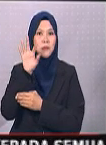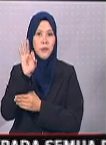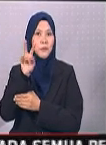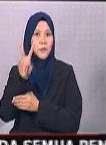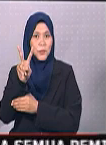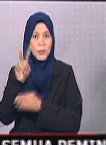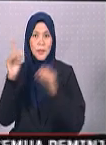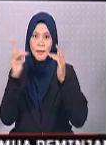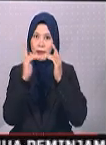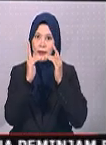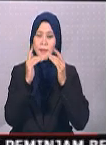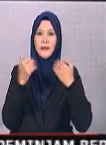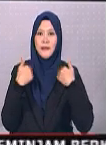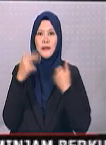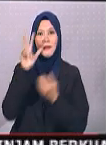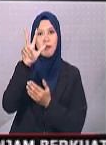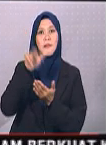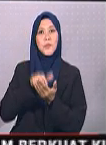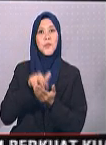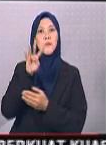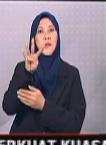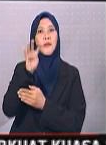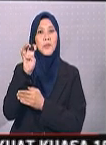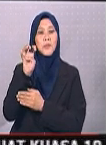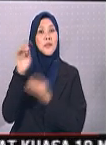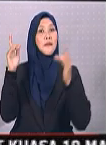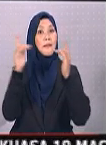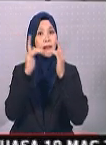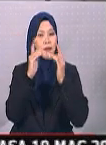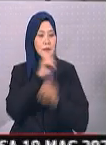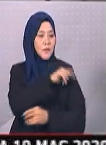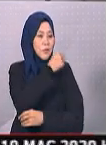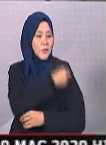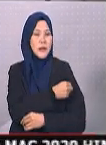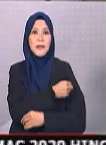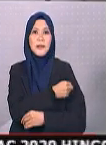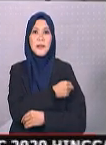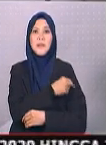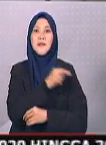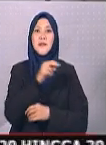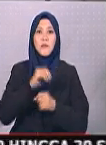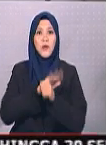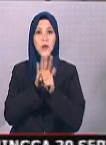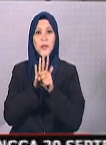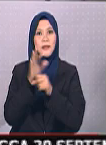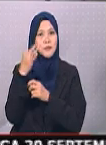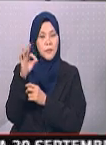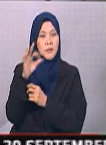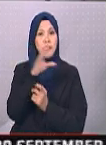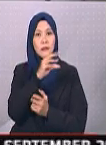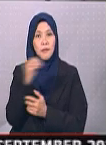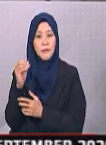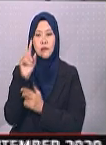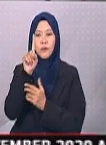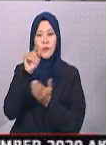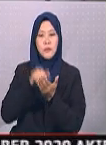5,292, iaitu 3,400 buah katil di hospital-hospital COVID-19 dan